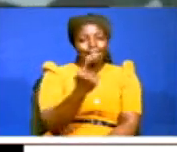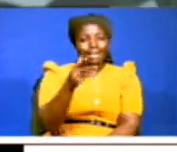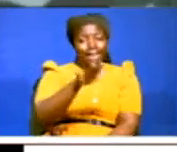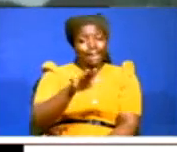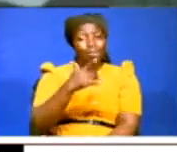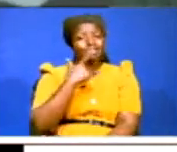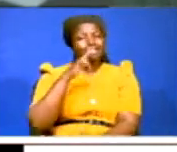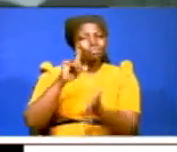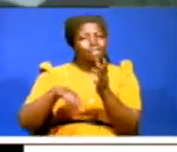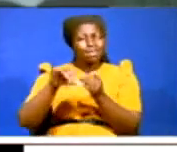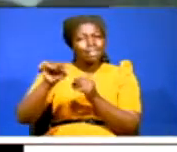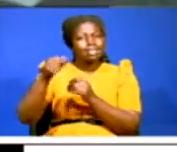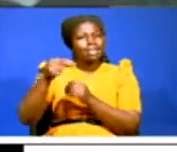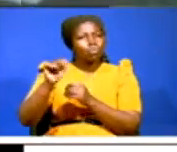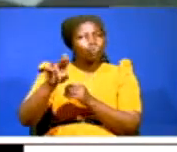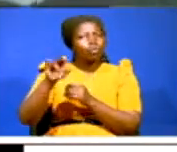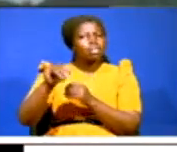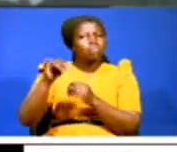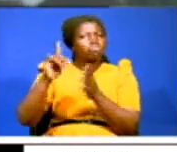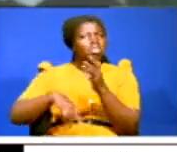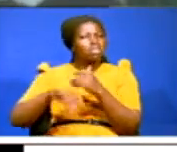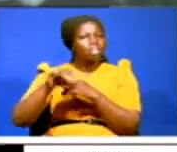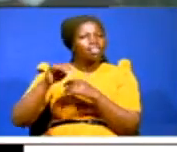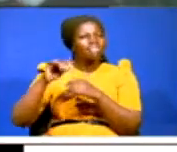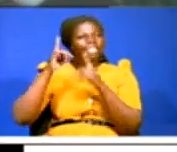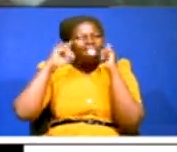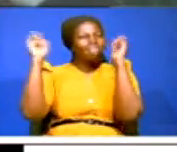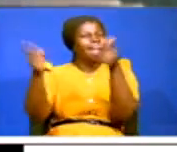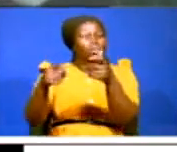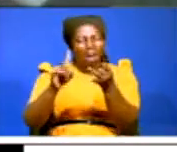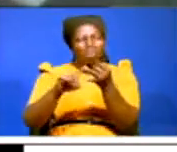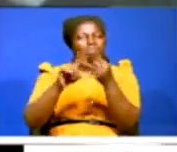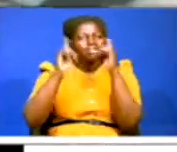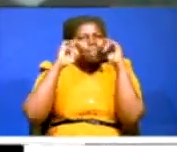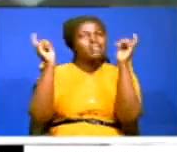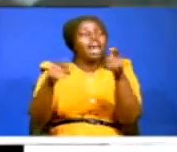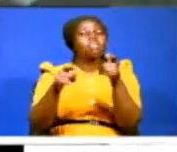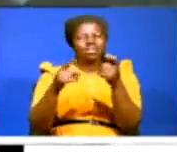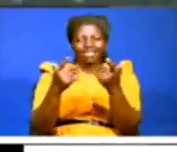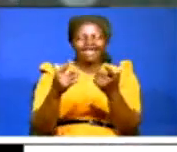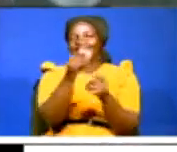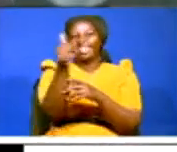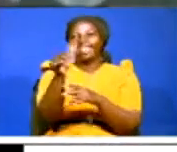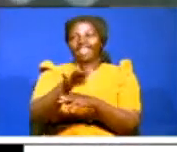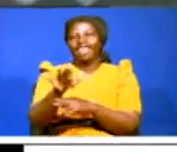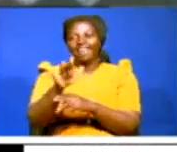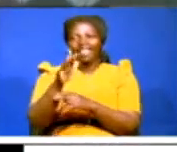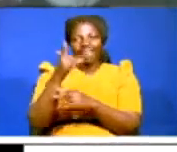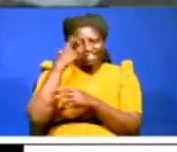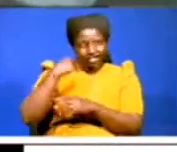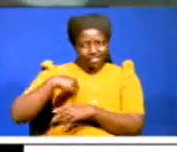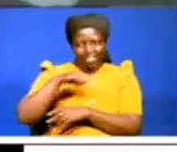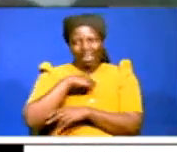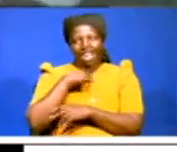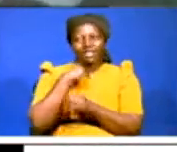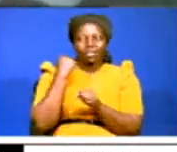mahali naitwa shauri nini? Shauri yako huko na shauri yenu na hiyo ingine. Ndiyo tuweze kupanga hiyo mambo yenu ya